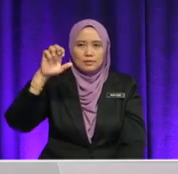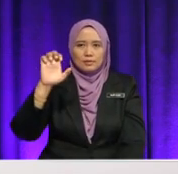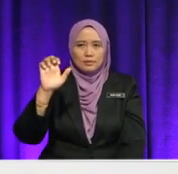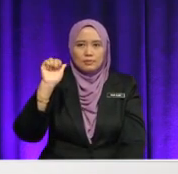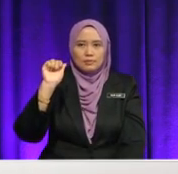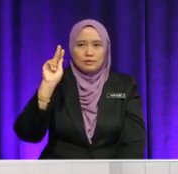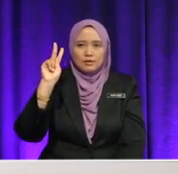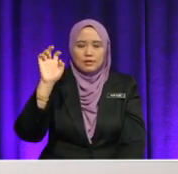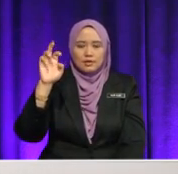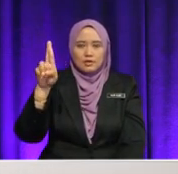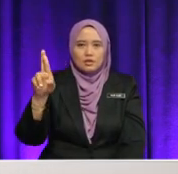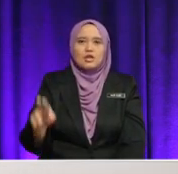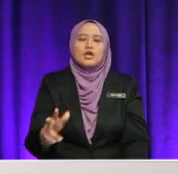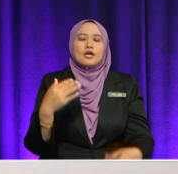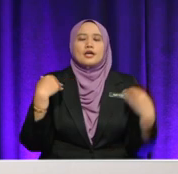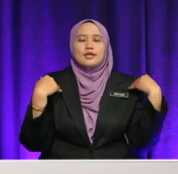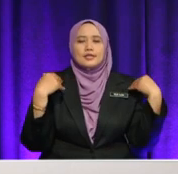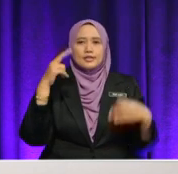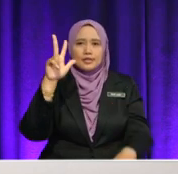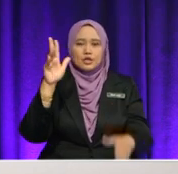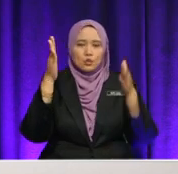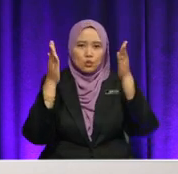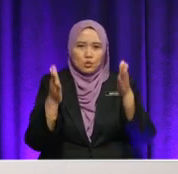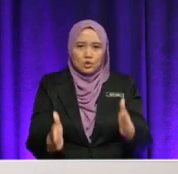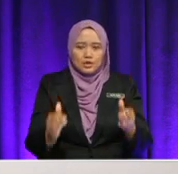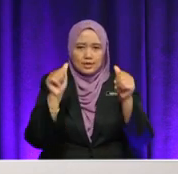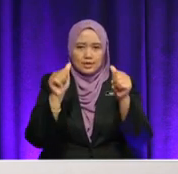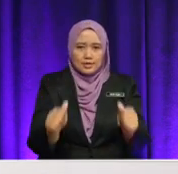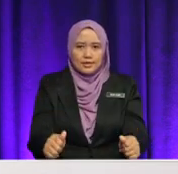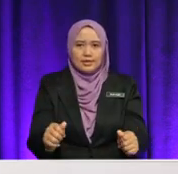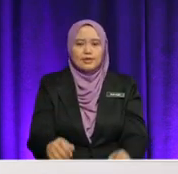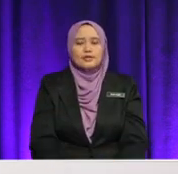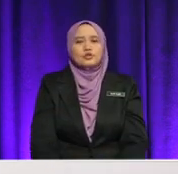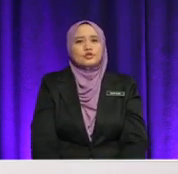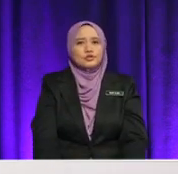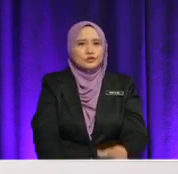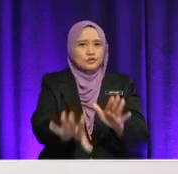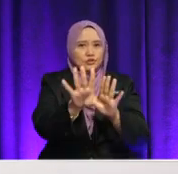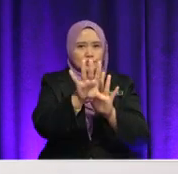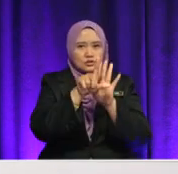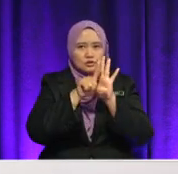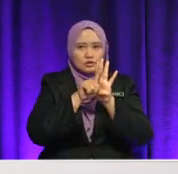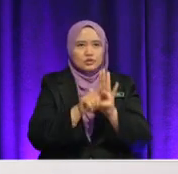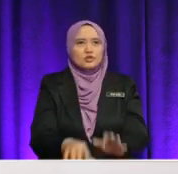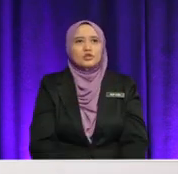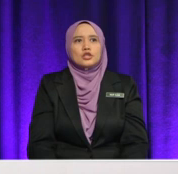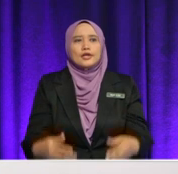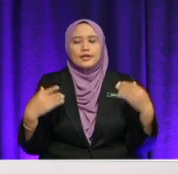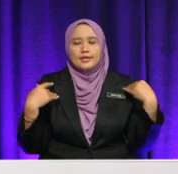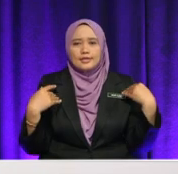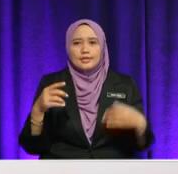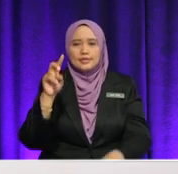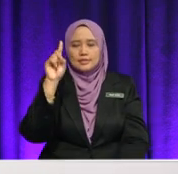orang ahli ya dilantik seramai 11 orang wakil Negeri Coba kita di sebelah sebuah negeri sekali lagi